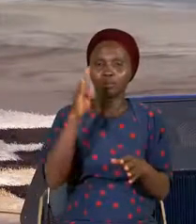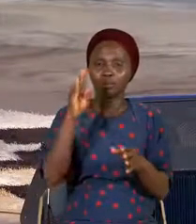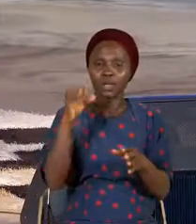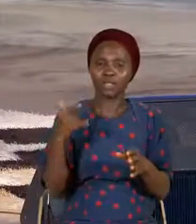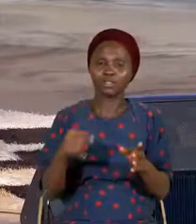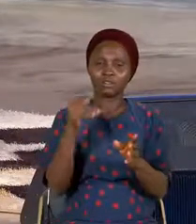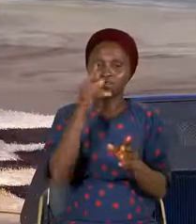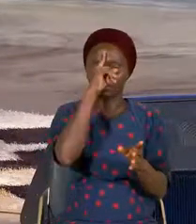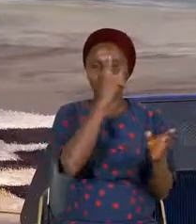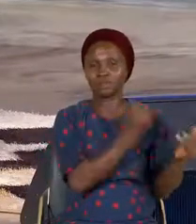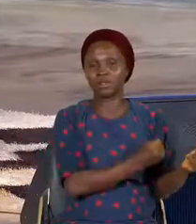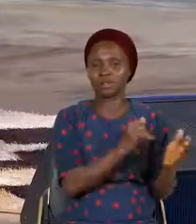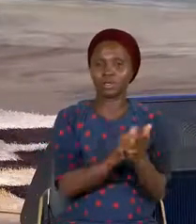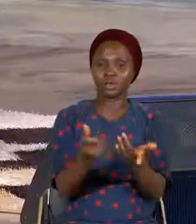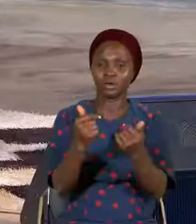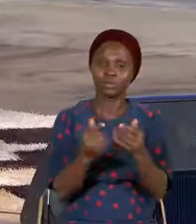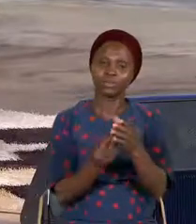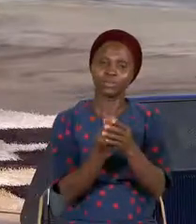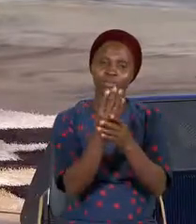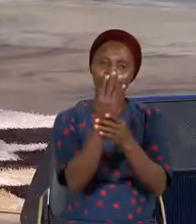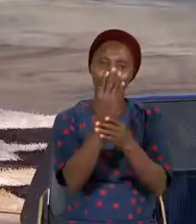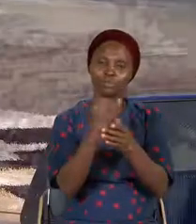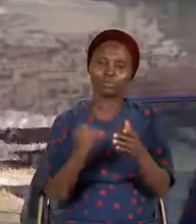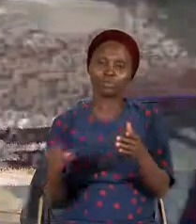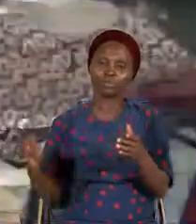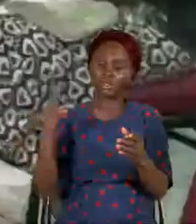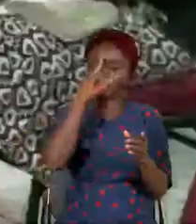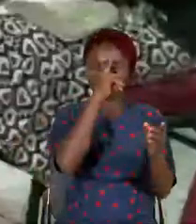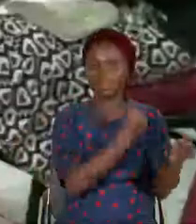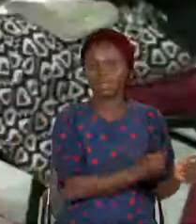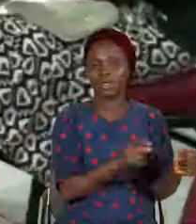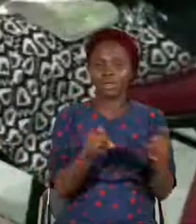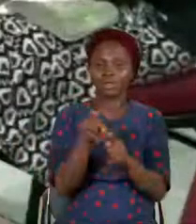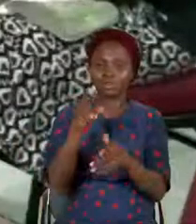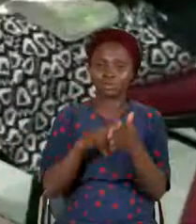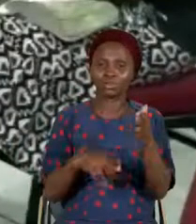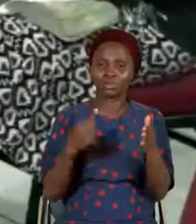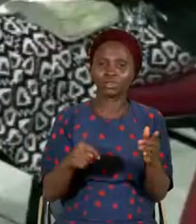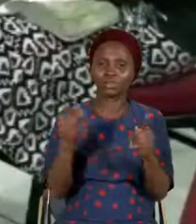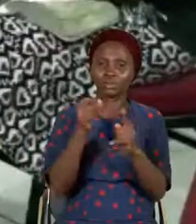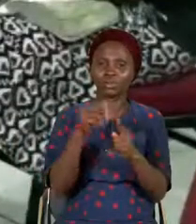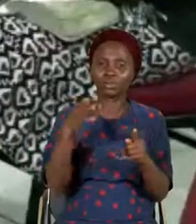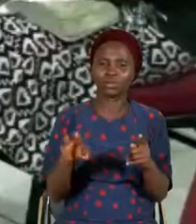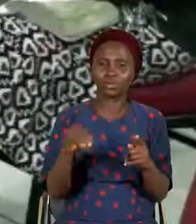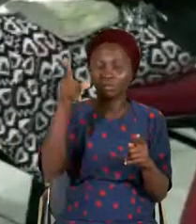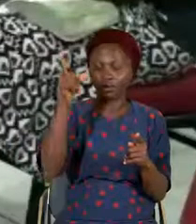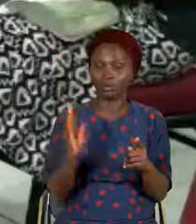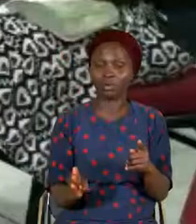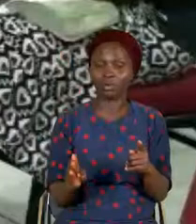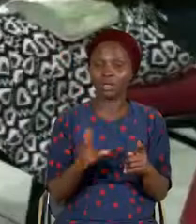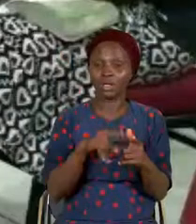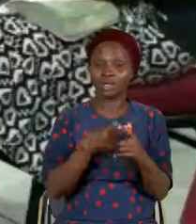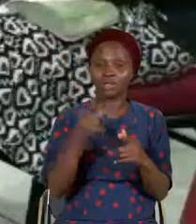Vous allez parler à toute montagne. Quand vous entendez la parole de Dieu, vous allez parler à